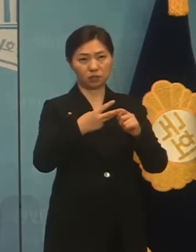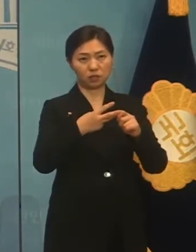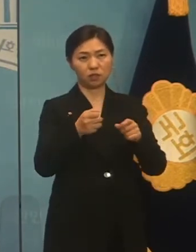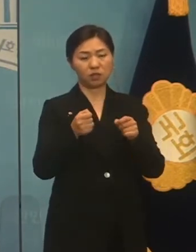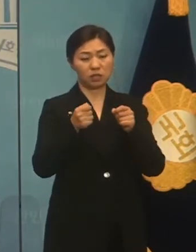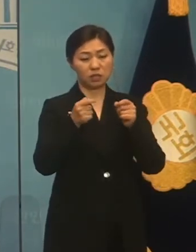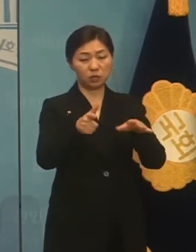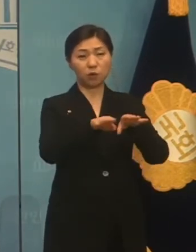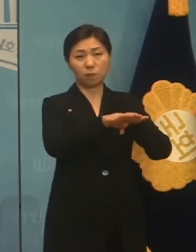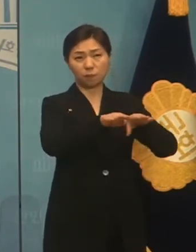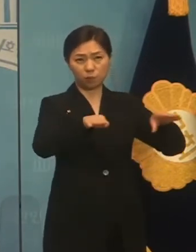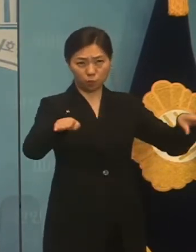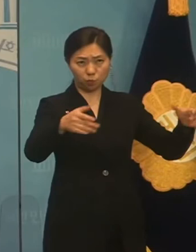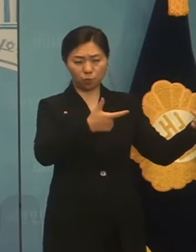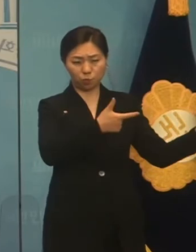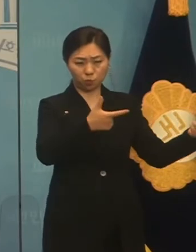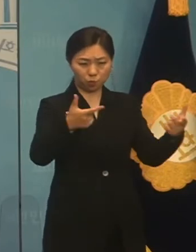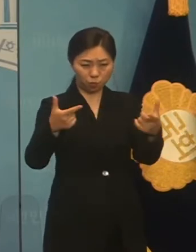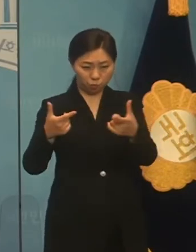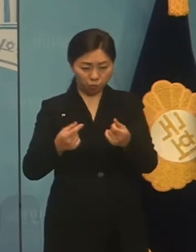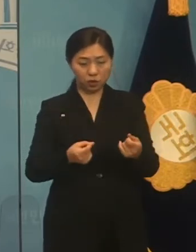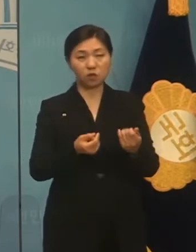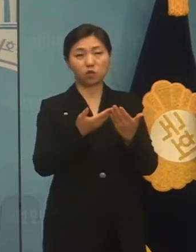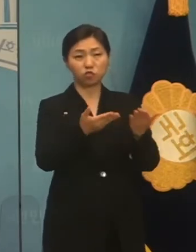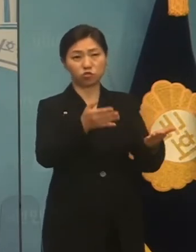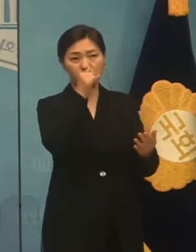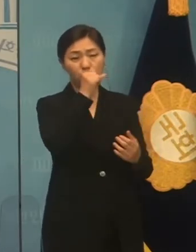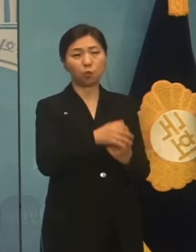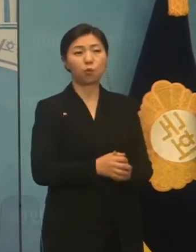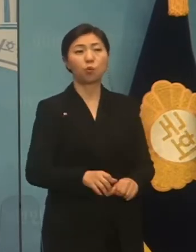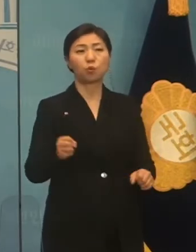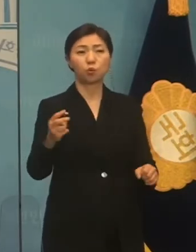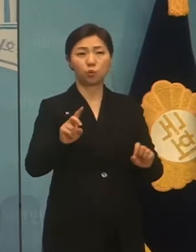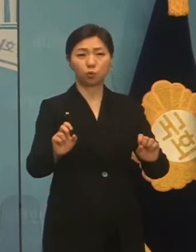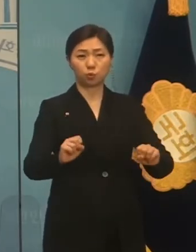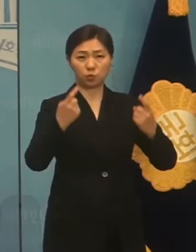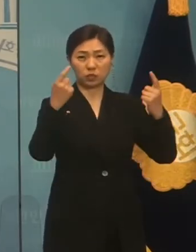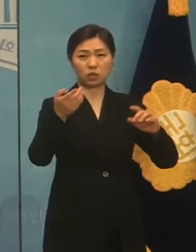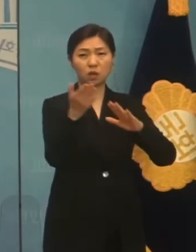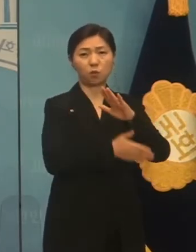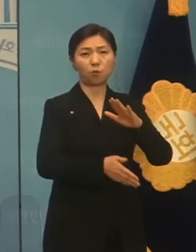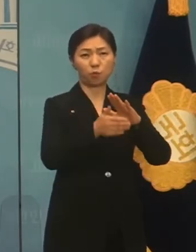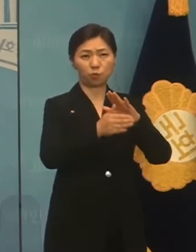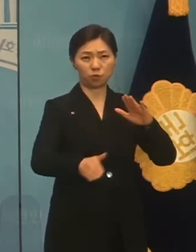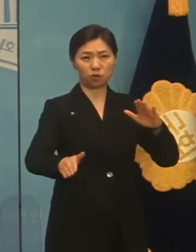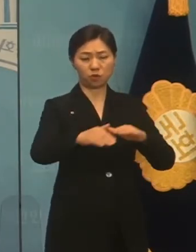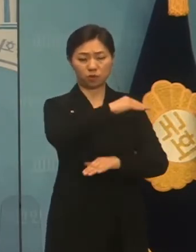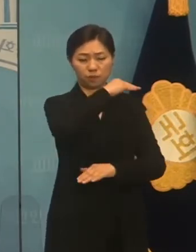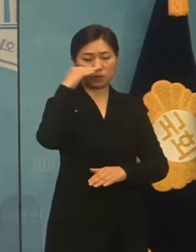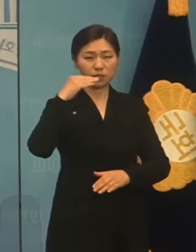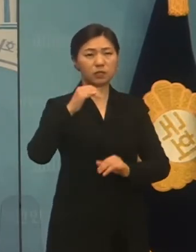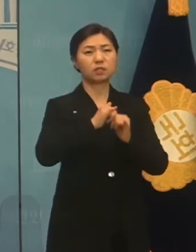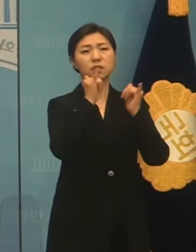기회가 평등하고 동시에 공정한 사회를 만들어야 합니다.